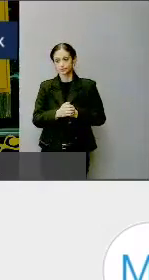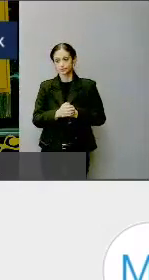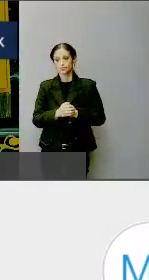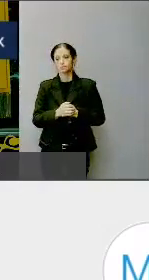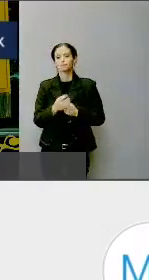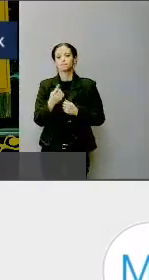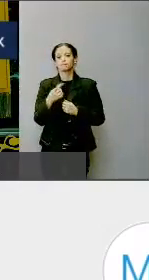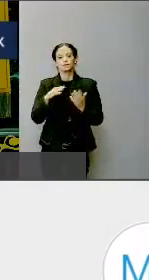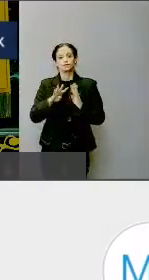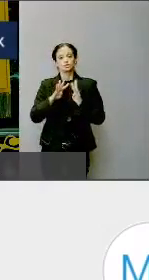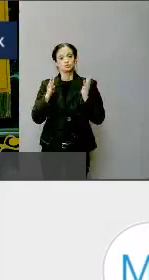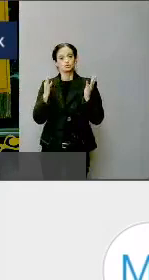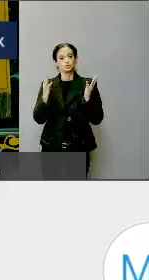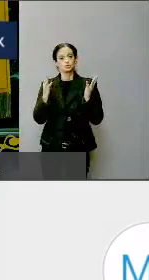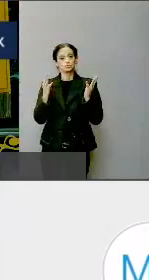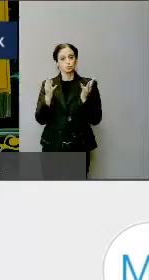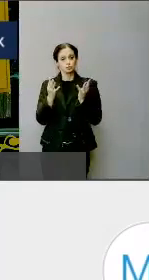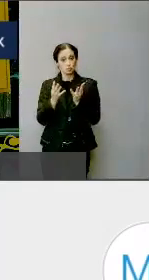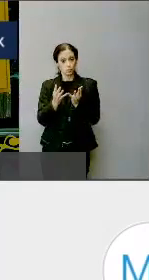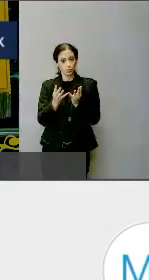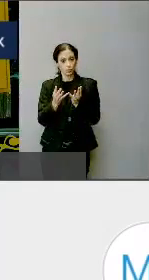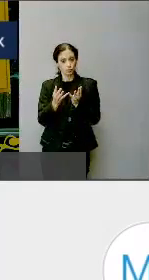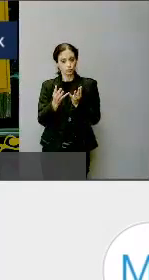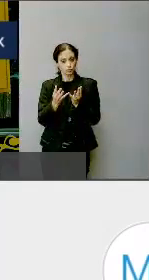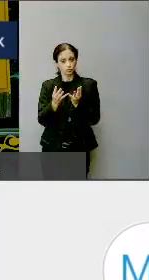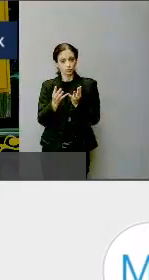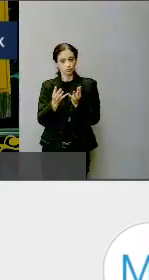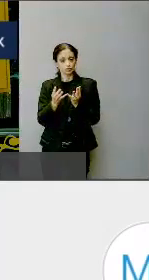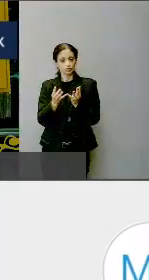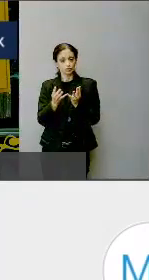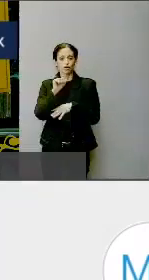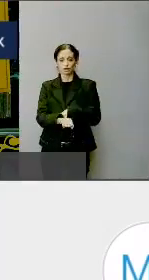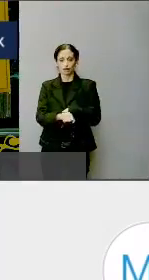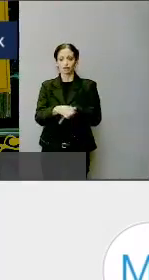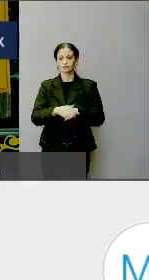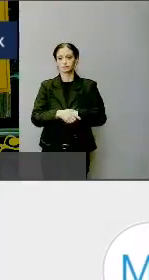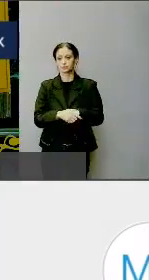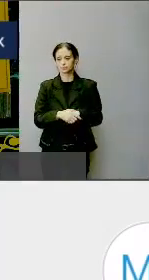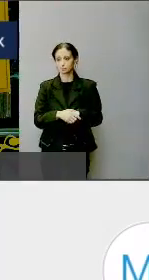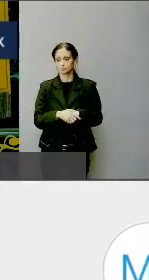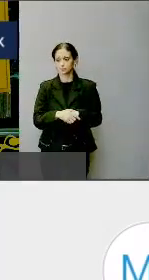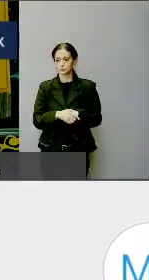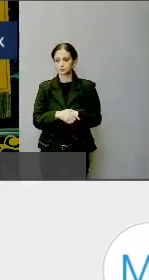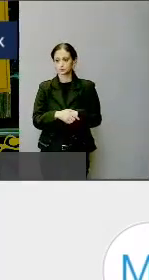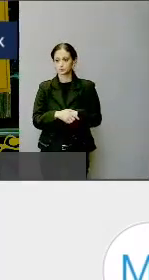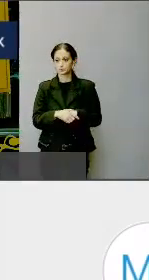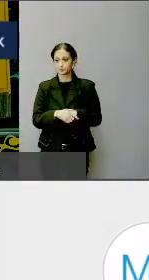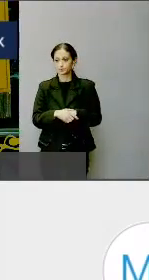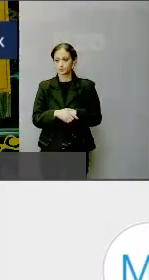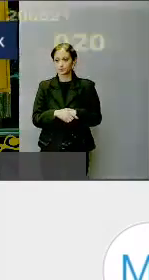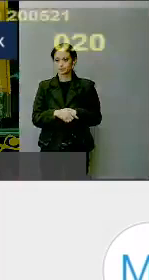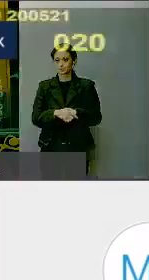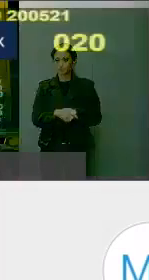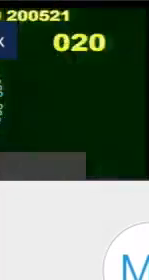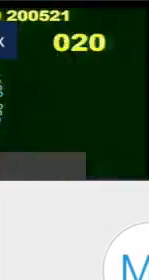e viene posto in votazione con parere contrario della giunta si vota